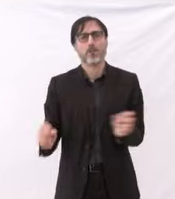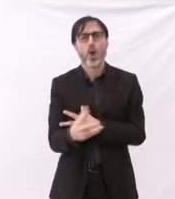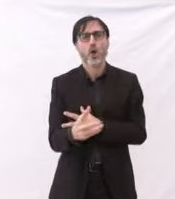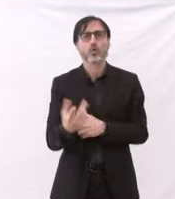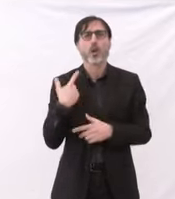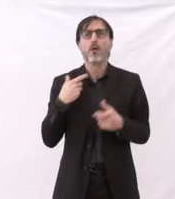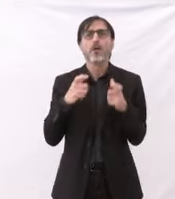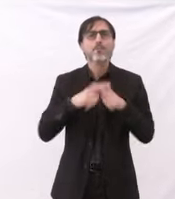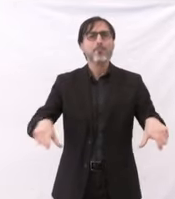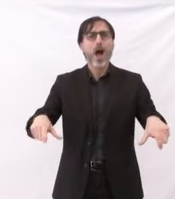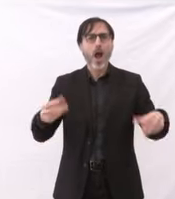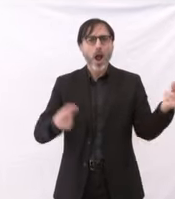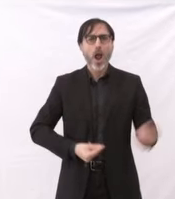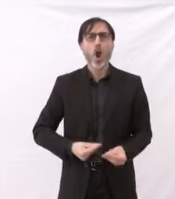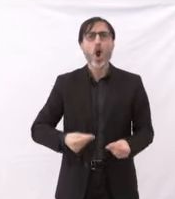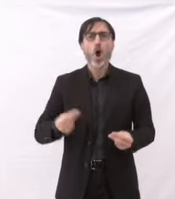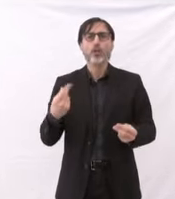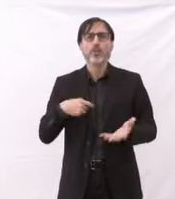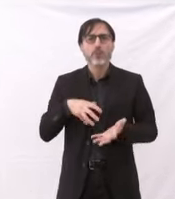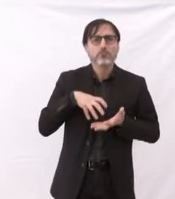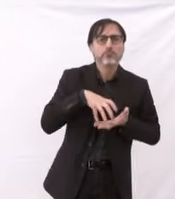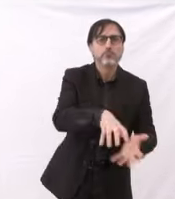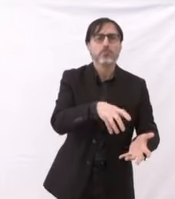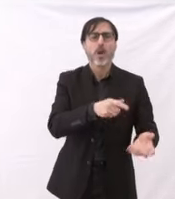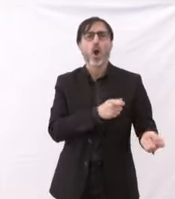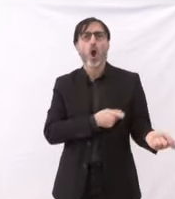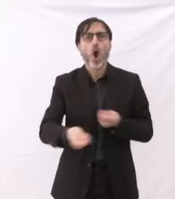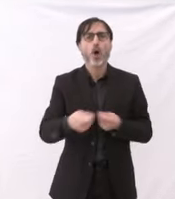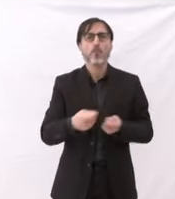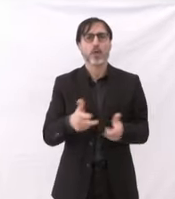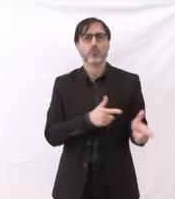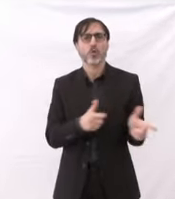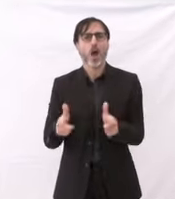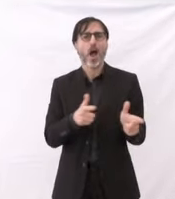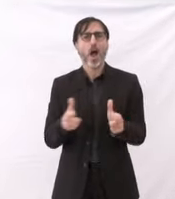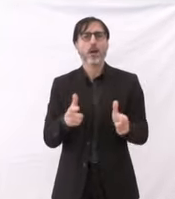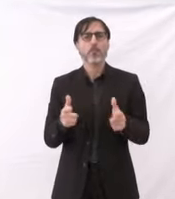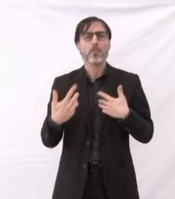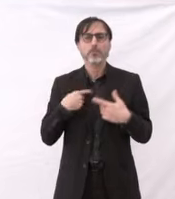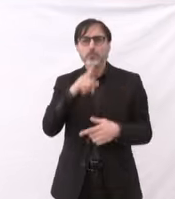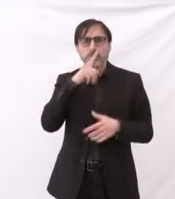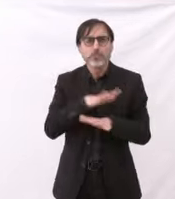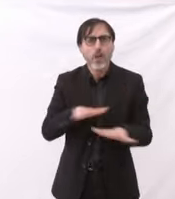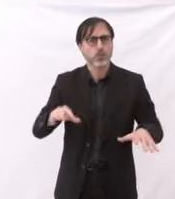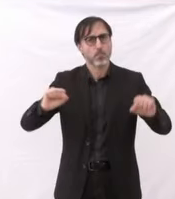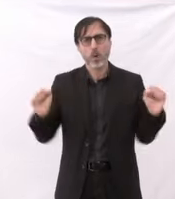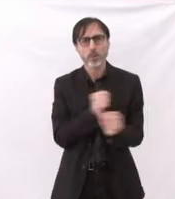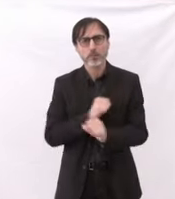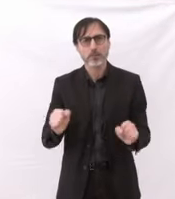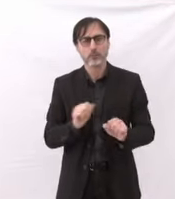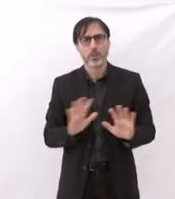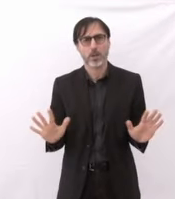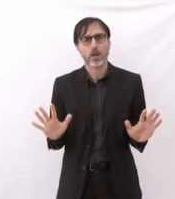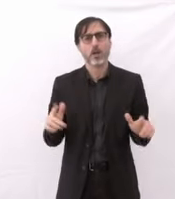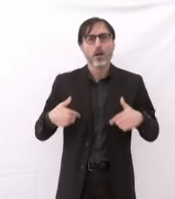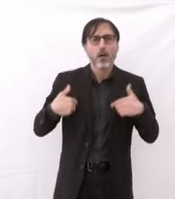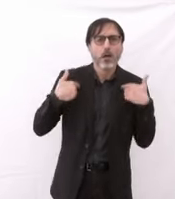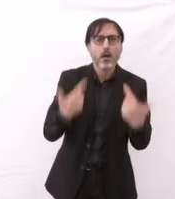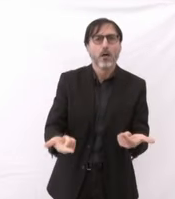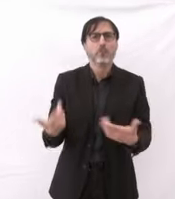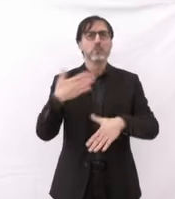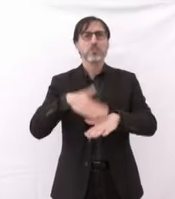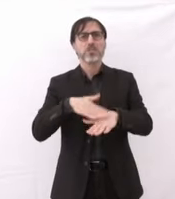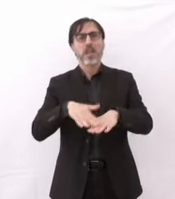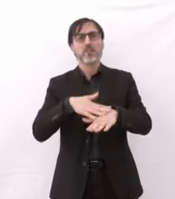conto sulle banche che finanziano il commercio delle armi. Non si può tacere, e offrono